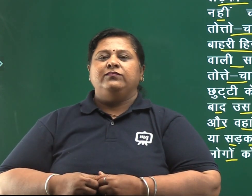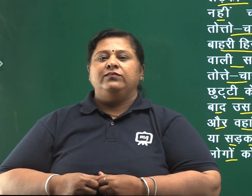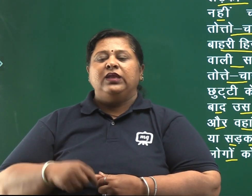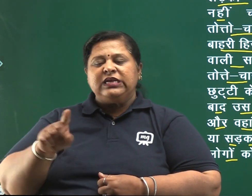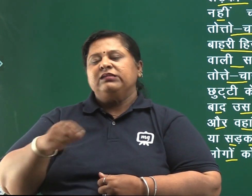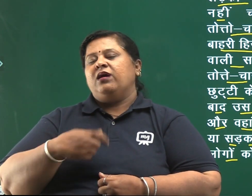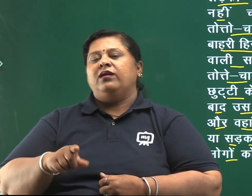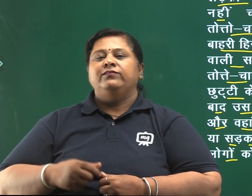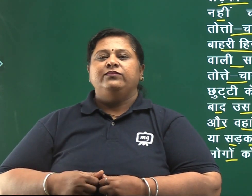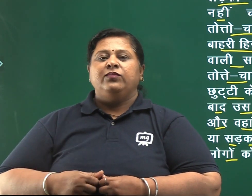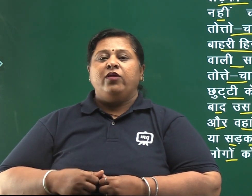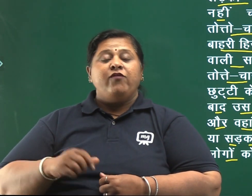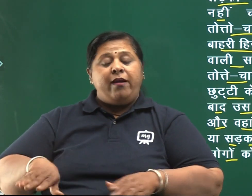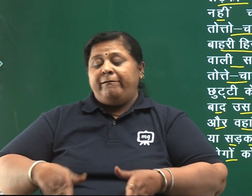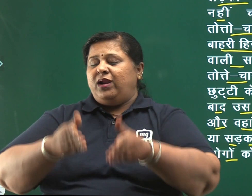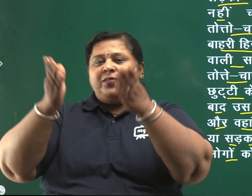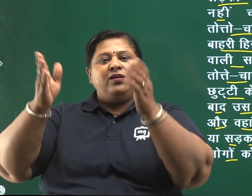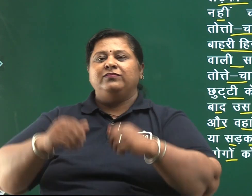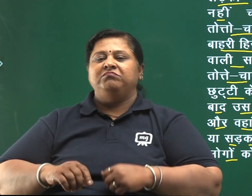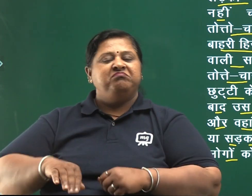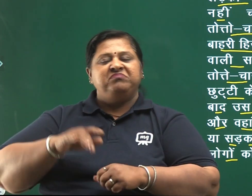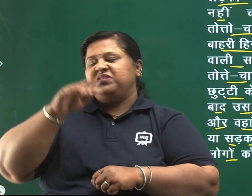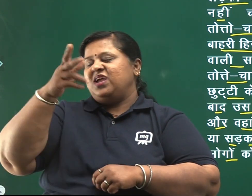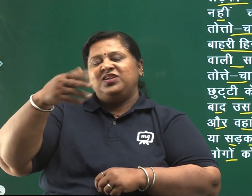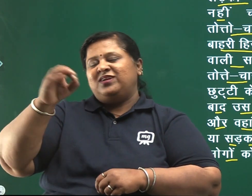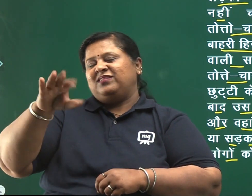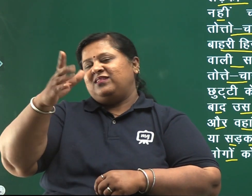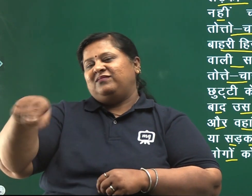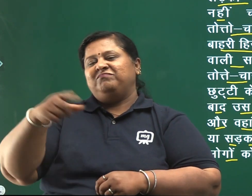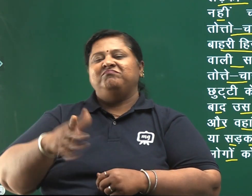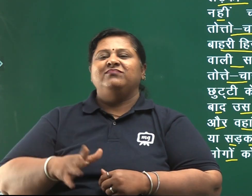इस कारण वह पेड़ पर नहीं चढ़ सकता था।